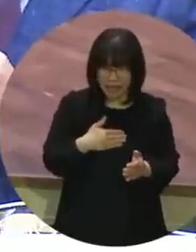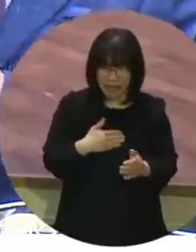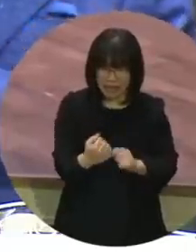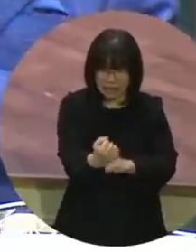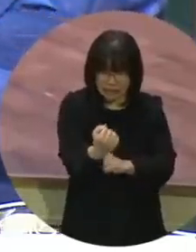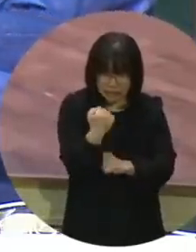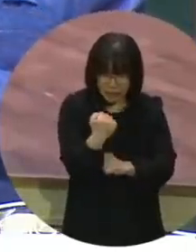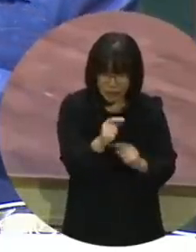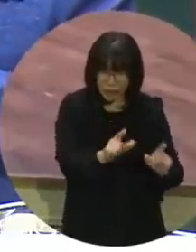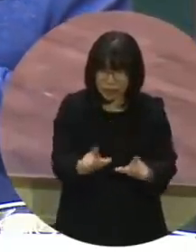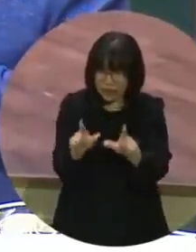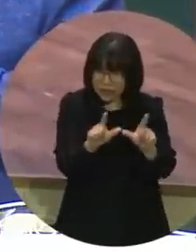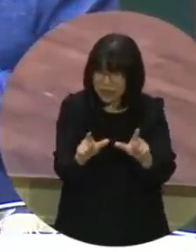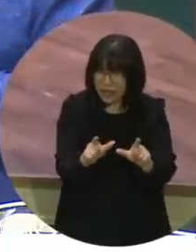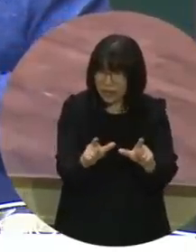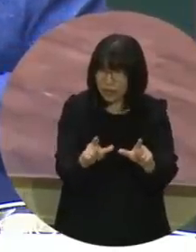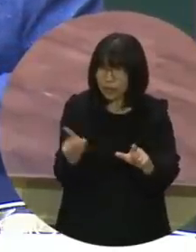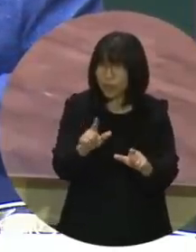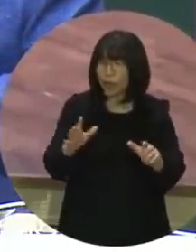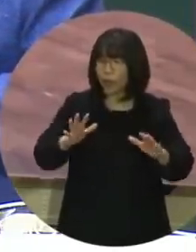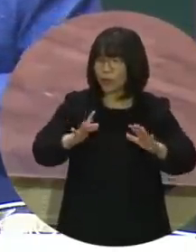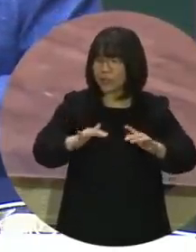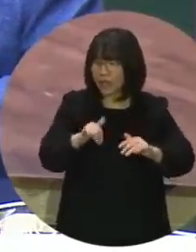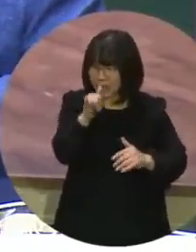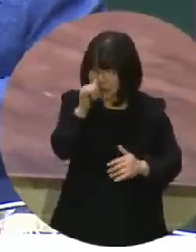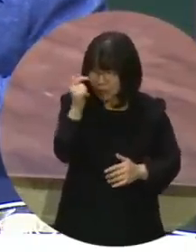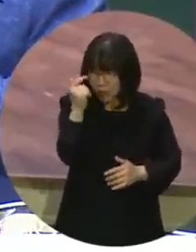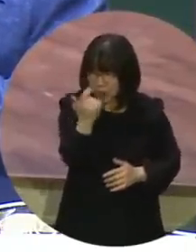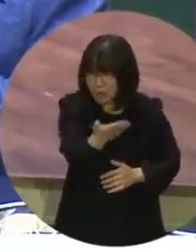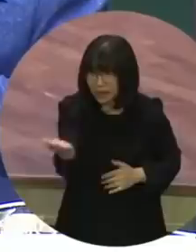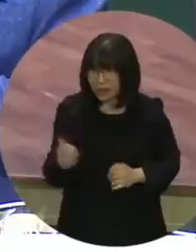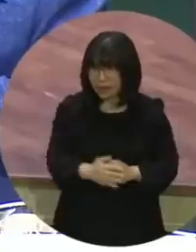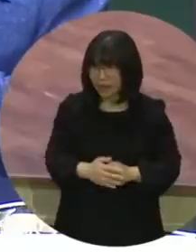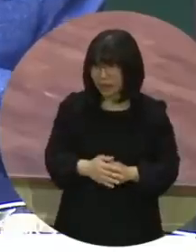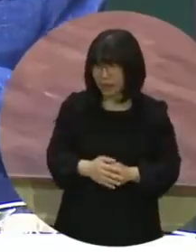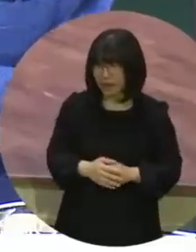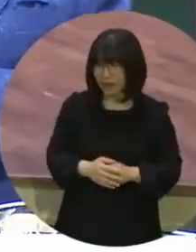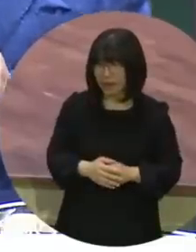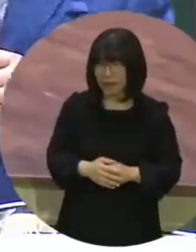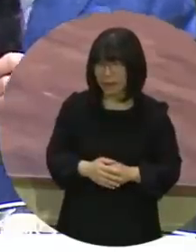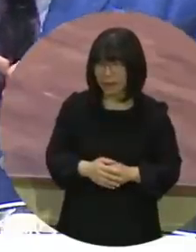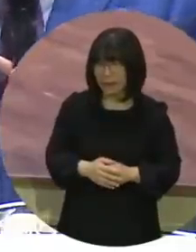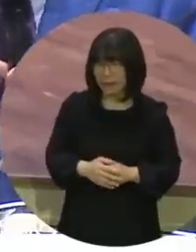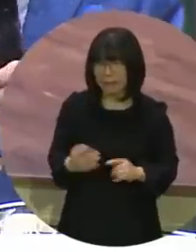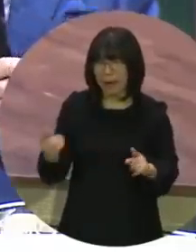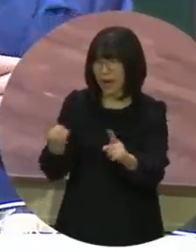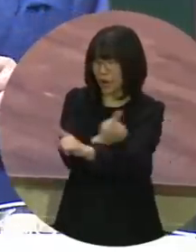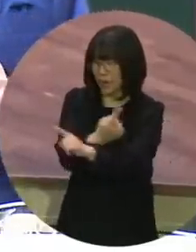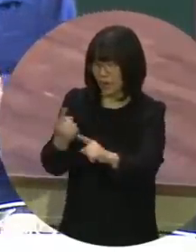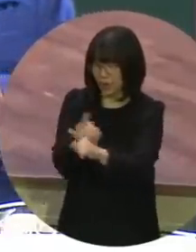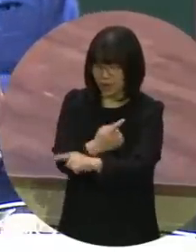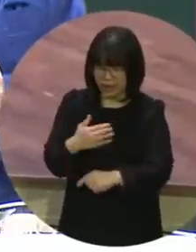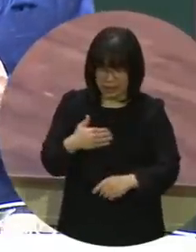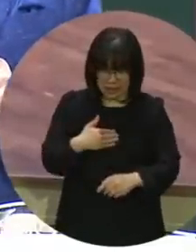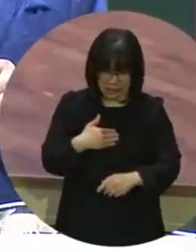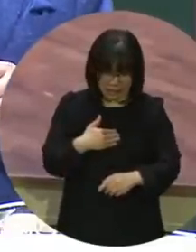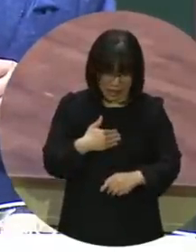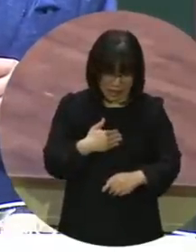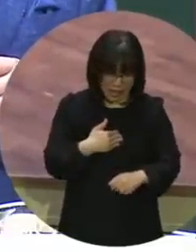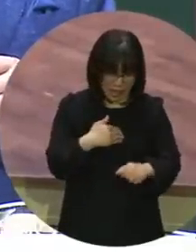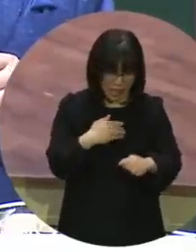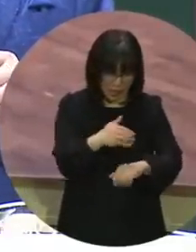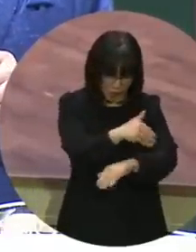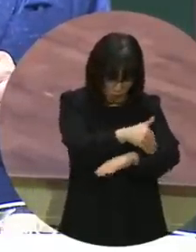스케일로 살아와서 남에게 내놓을 게 뭐가 있냐고요? 그럼 빨리 바꿔야지. 좋다. 이제는 내 생각, 내 계획 다 내려놓고